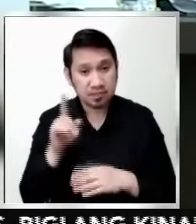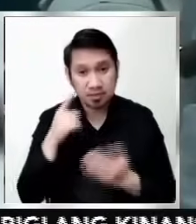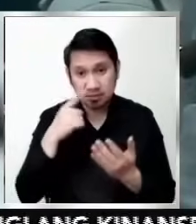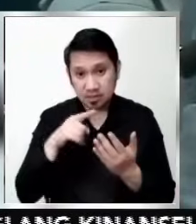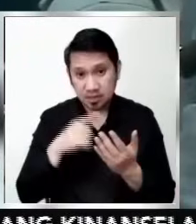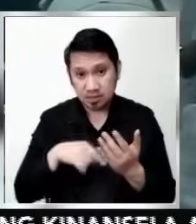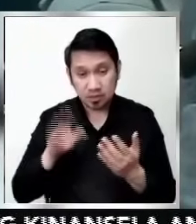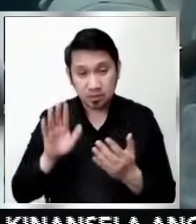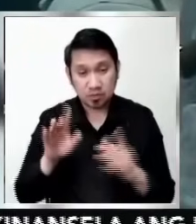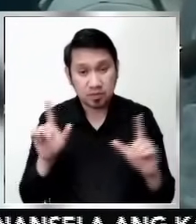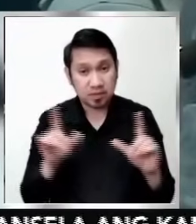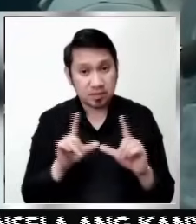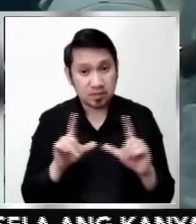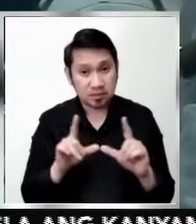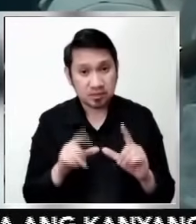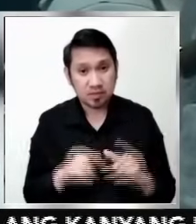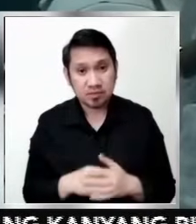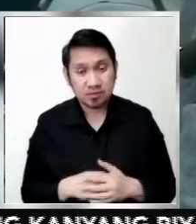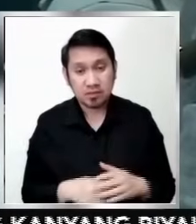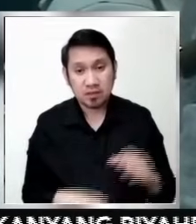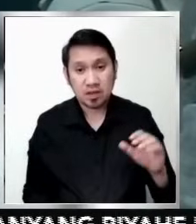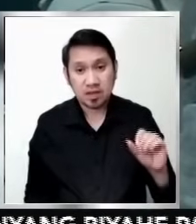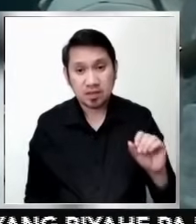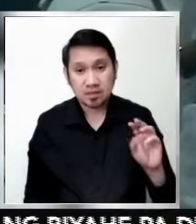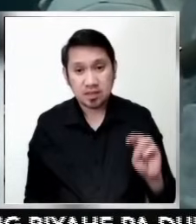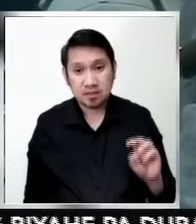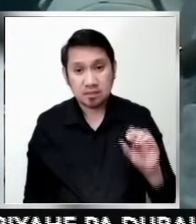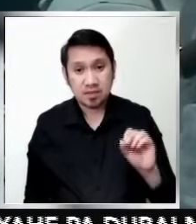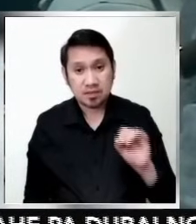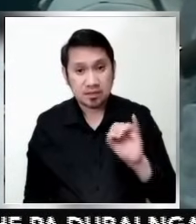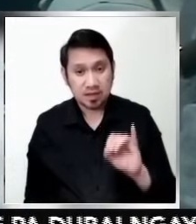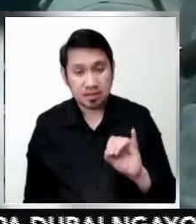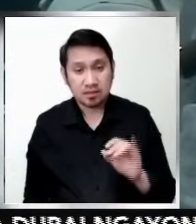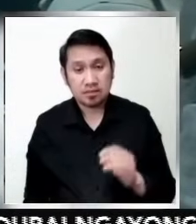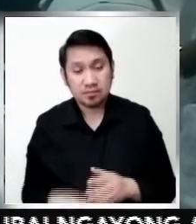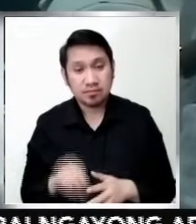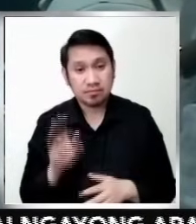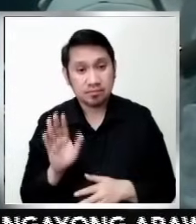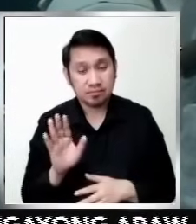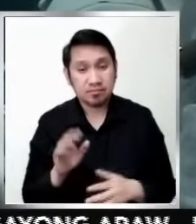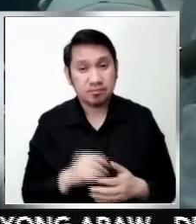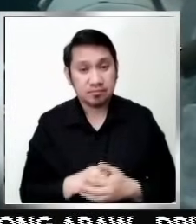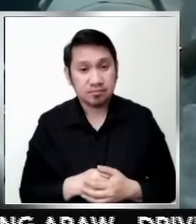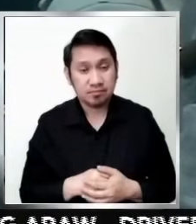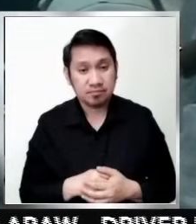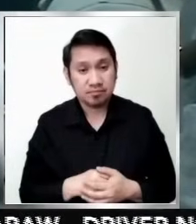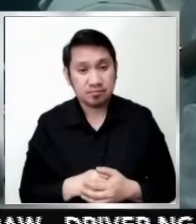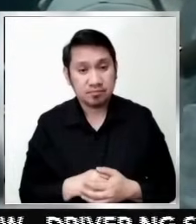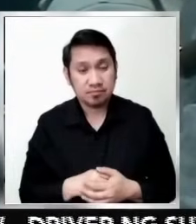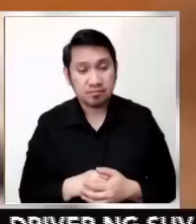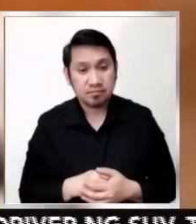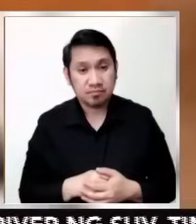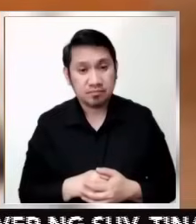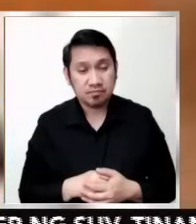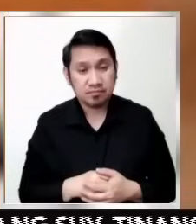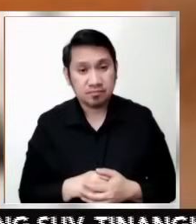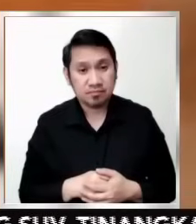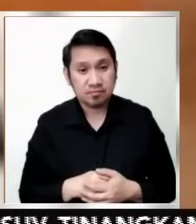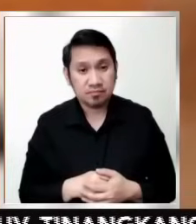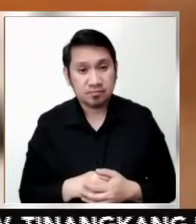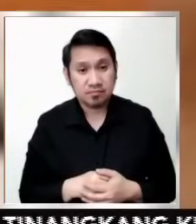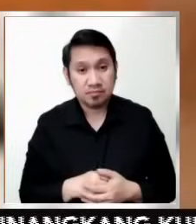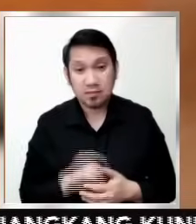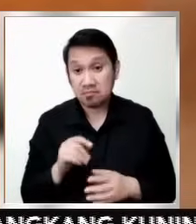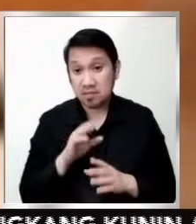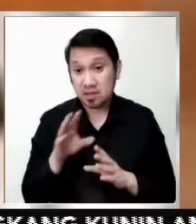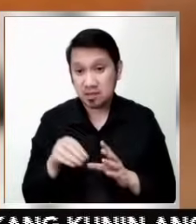swar SG media corporation ang franchise holder para sa sunshine media network international o smni kasunod ito